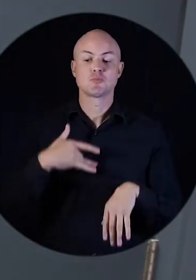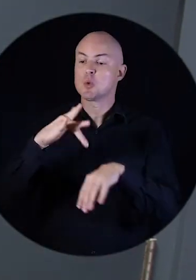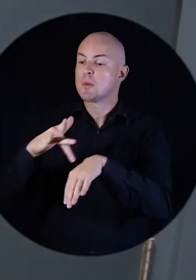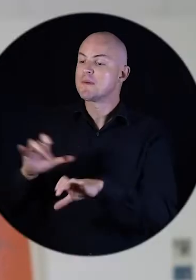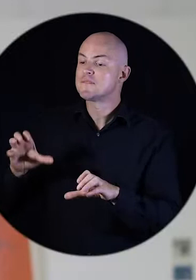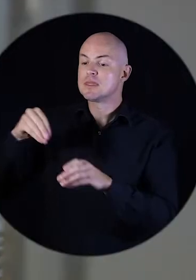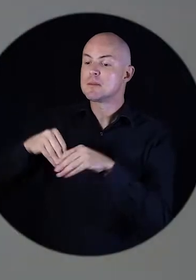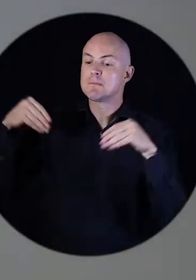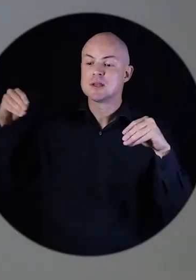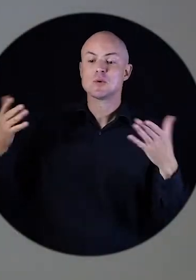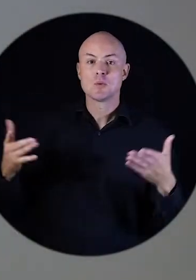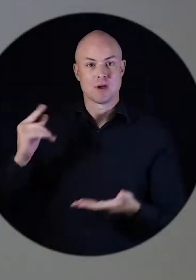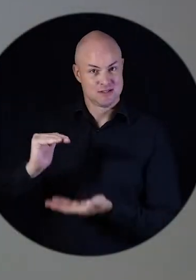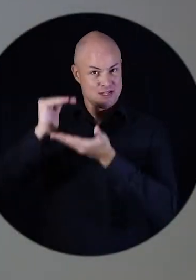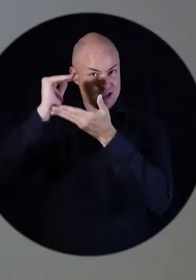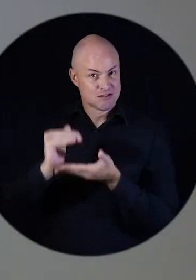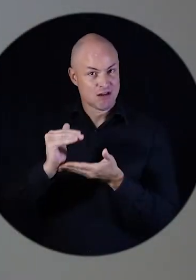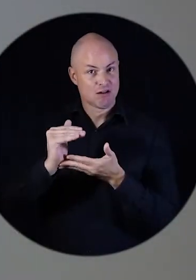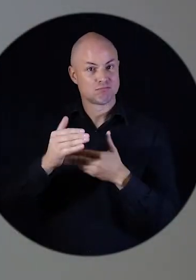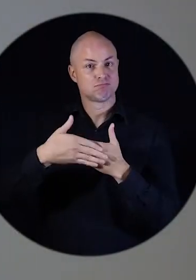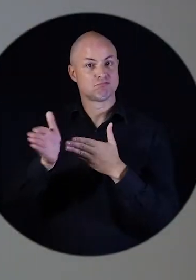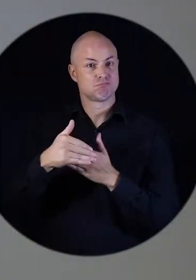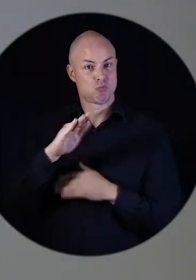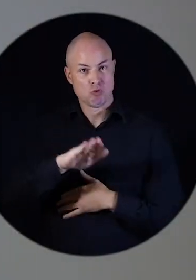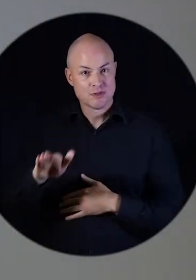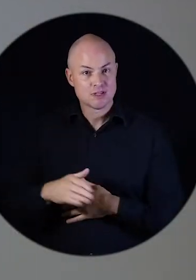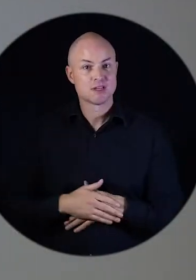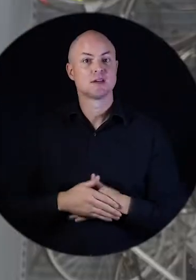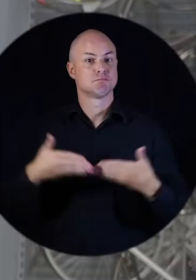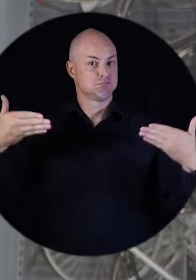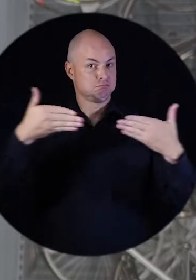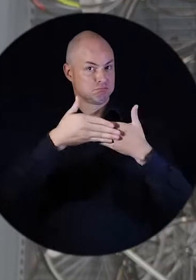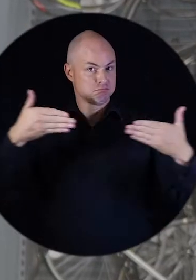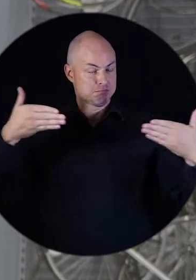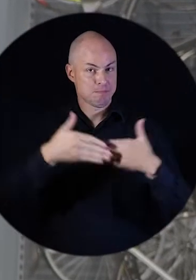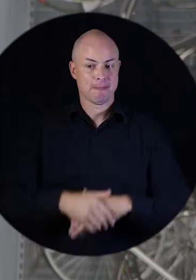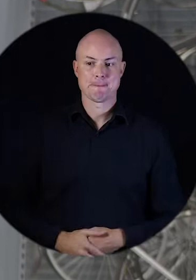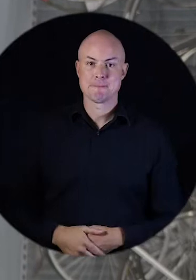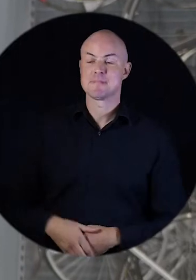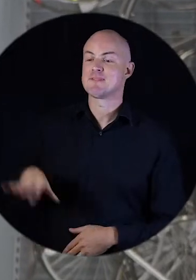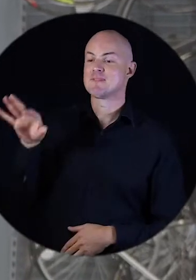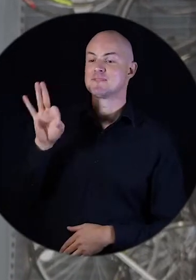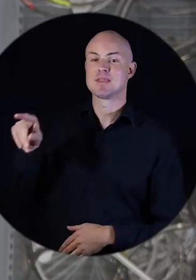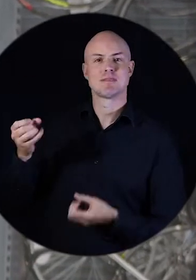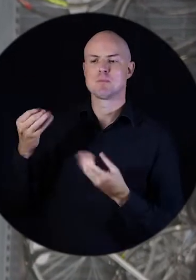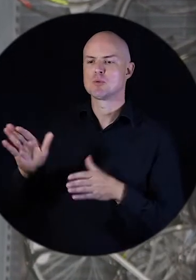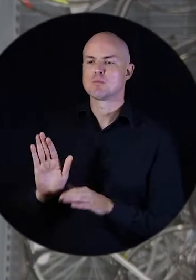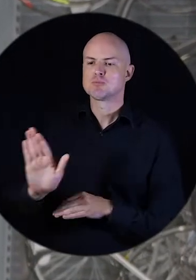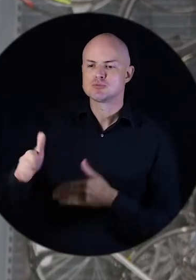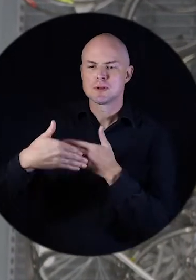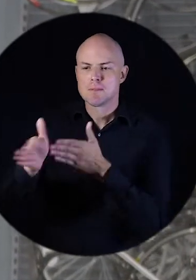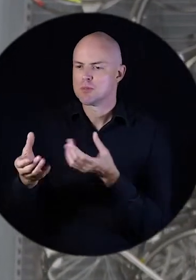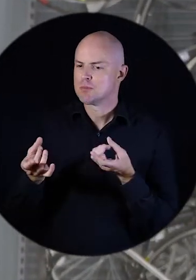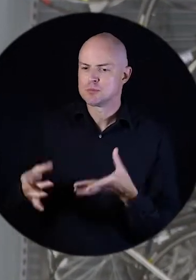fait concrètement en magasin? On a un ascenseur avec une porte qui s'ouvre automatique. Il y a aussi des portes coulissantes. Pour que Fred n'ait pas à pousser